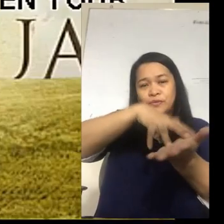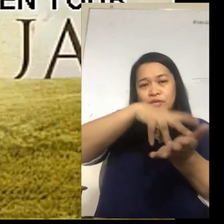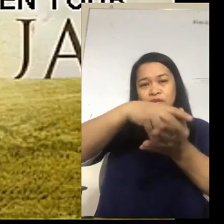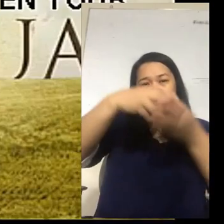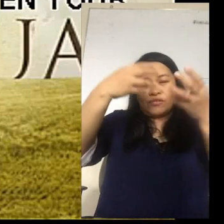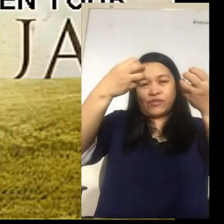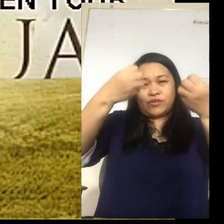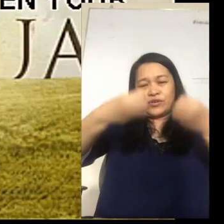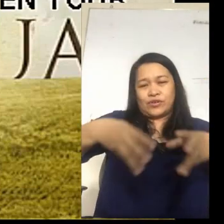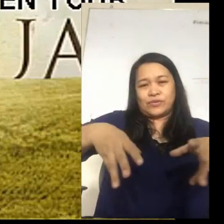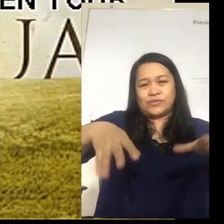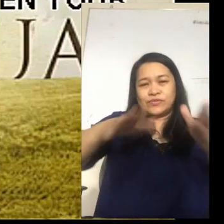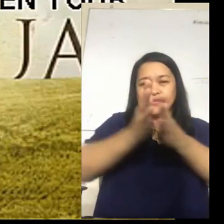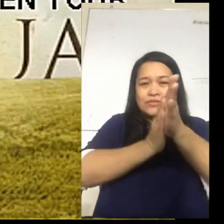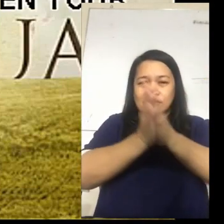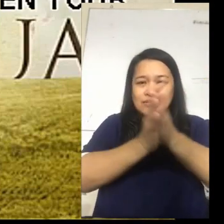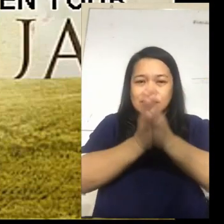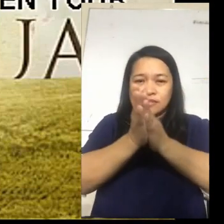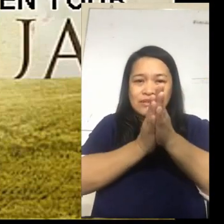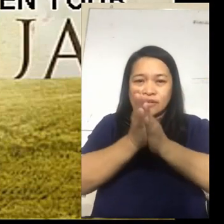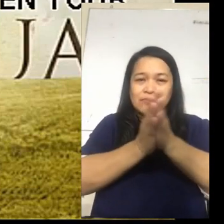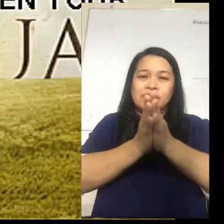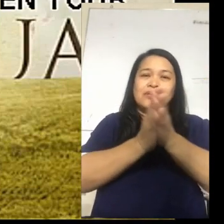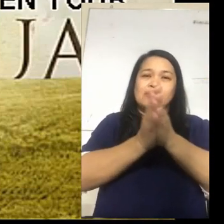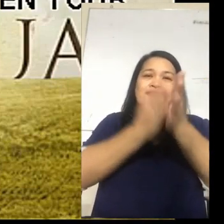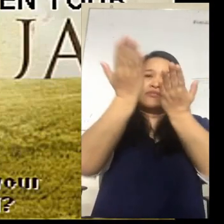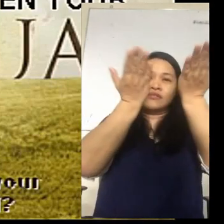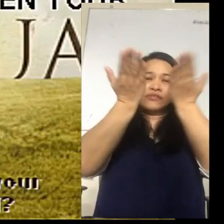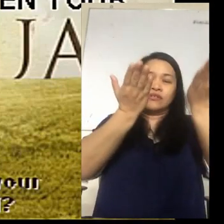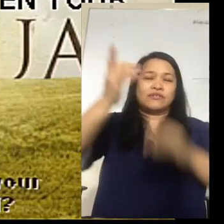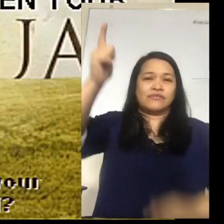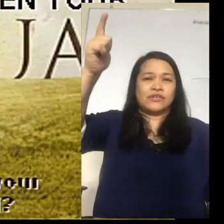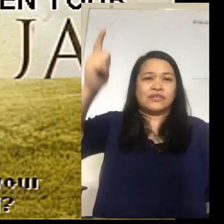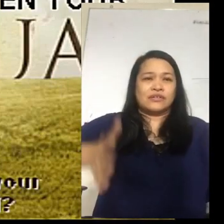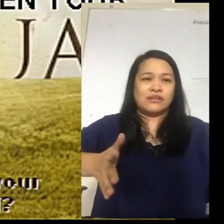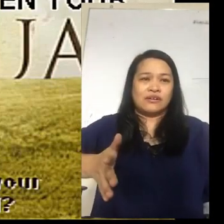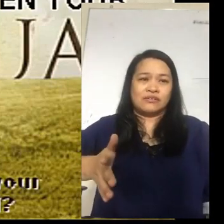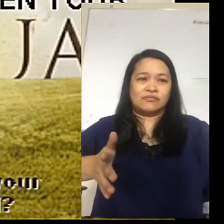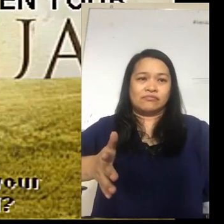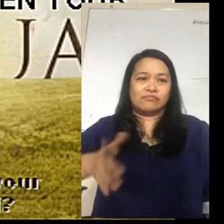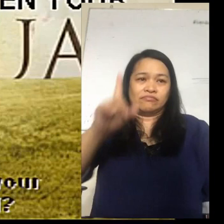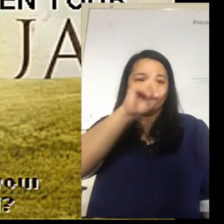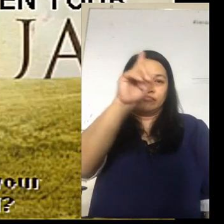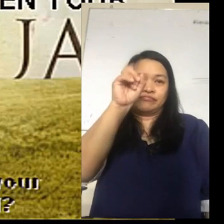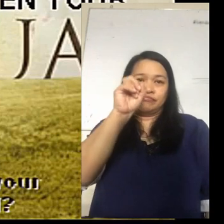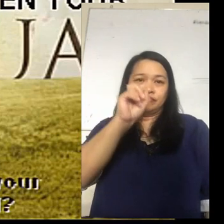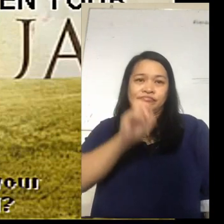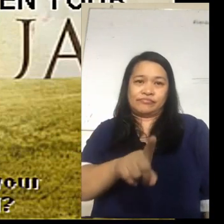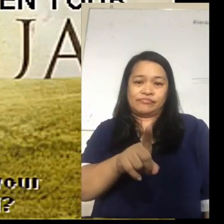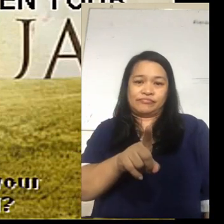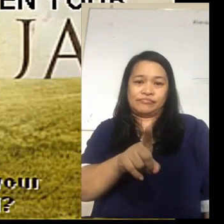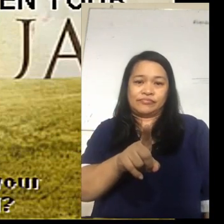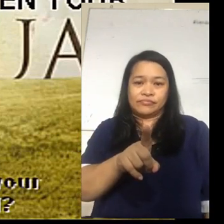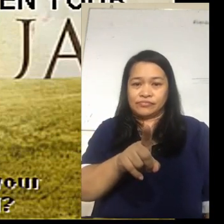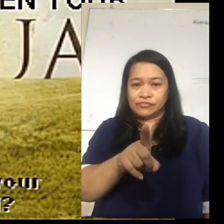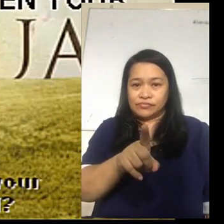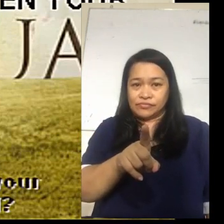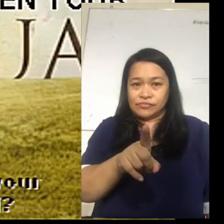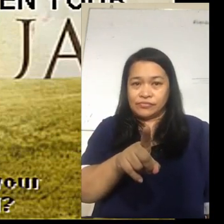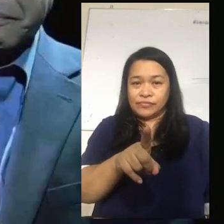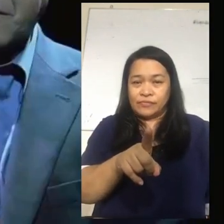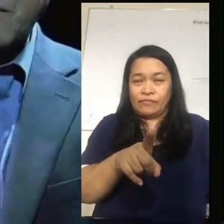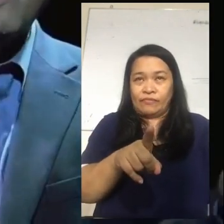that will dampen your spiritual fire? Do you know what will rob you of your spiritual zeal and fire with the Lord?